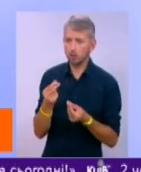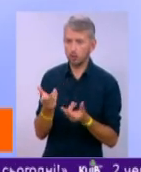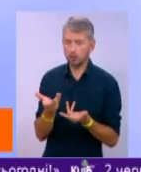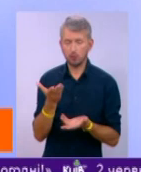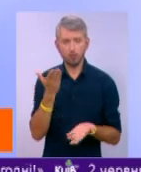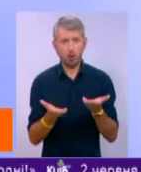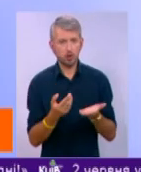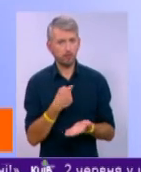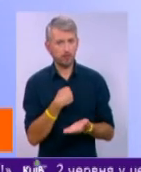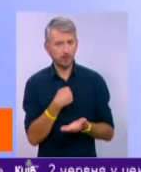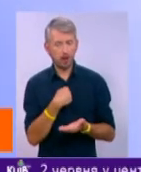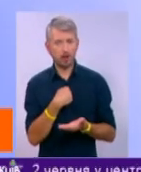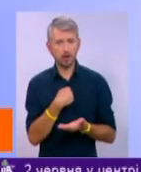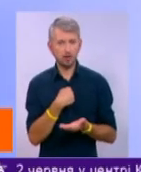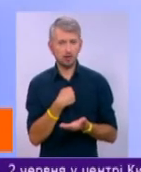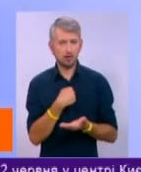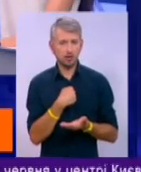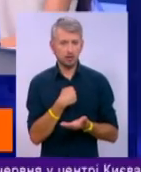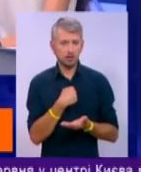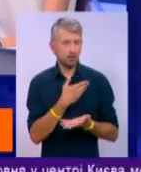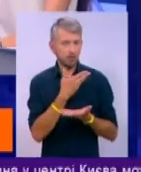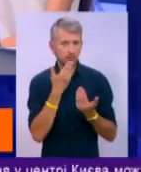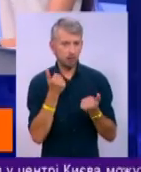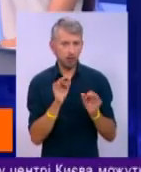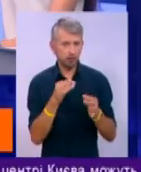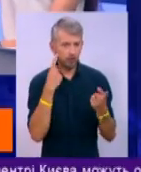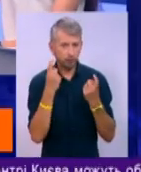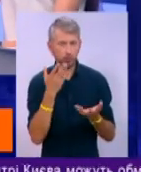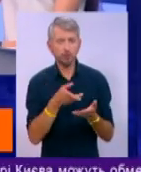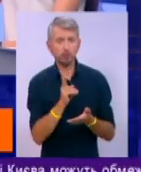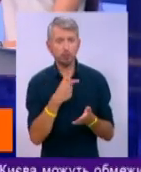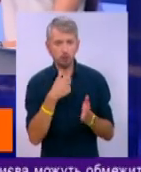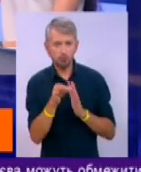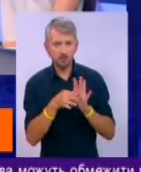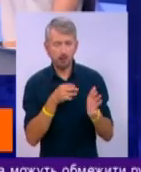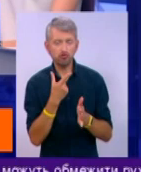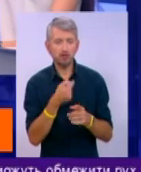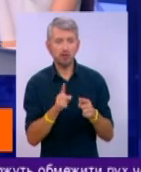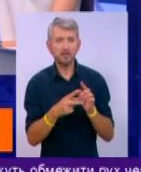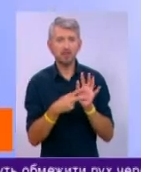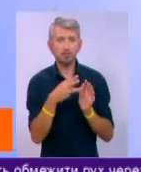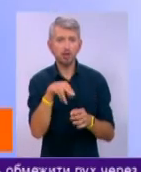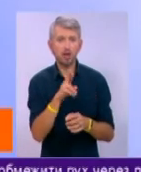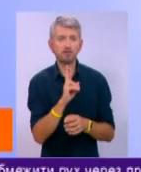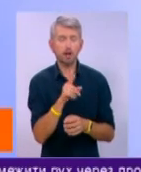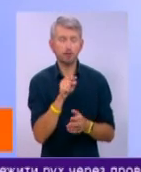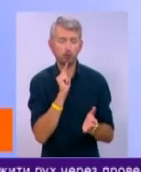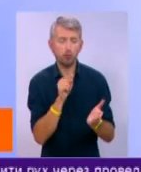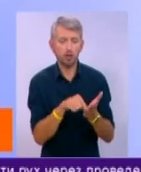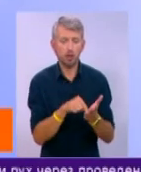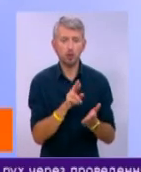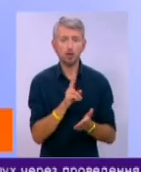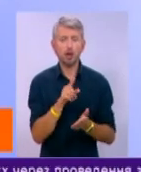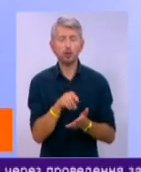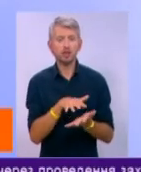я не маю належної інформації. Можливо, хтось мені підскаже, де ці 7 мільярдів, як вони попадають, як